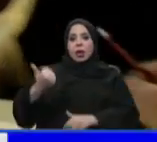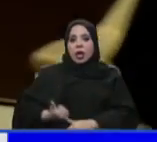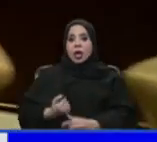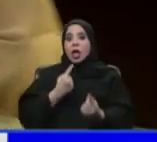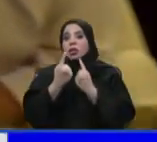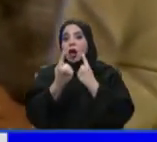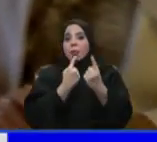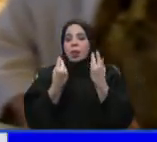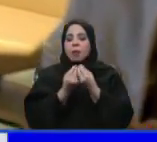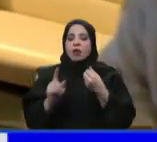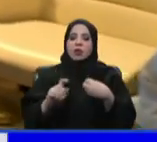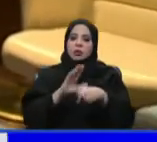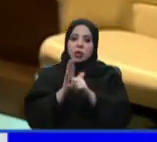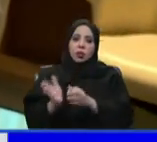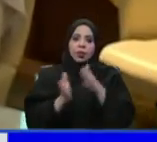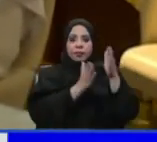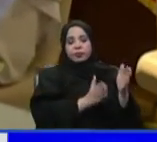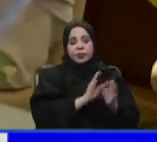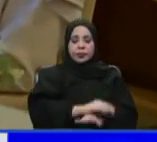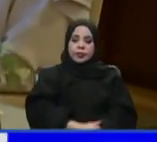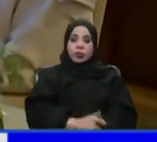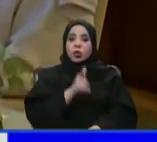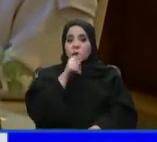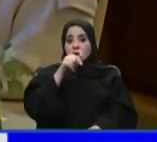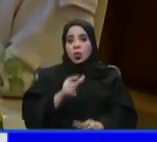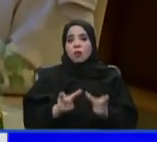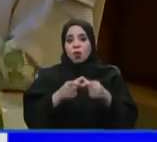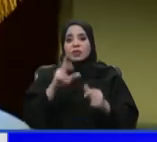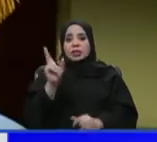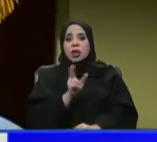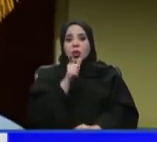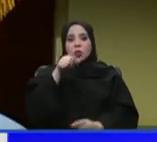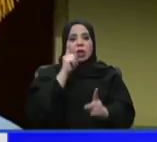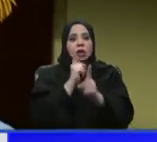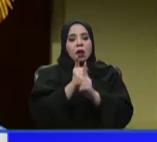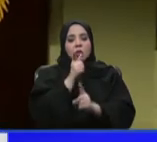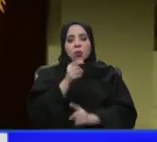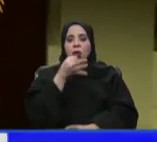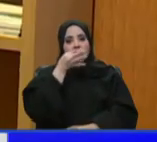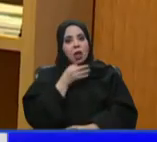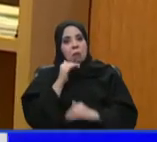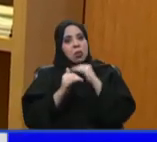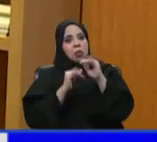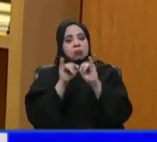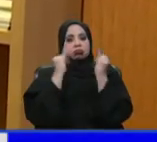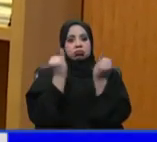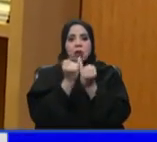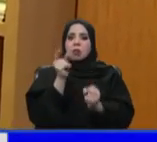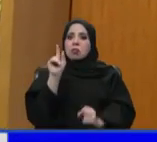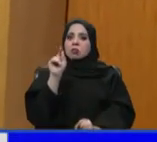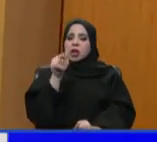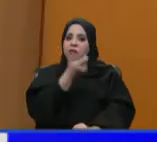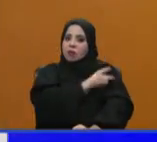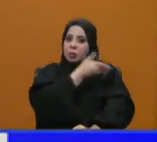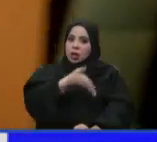مع جائحة فيروس كورونا. هذا وأشاد الوفد الزائر خلال اللقاء بمستوى المنظومة الصحية بمملكة